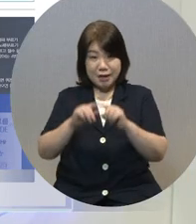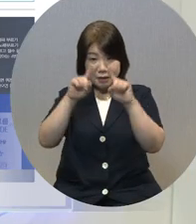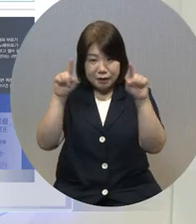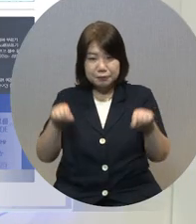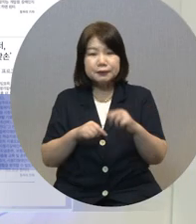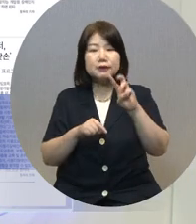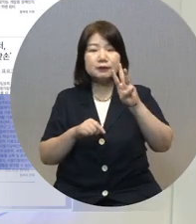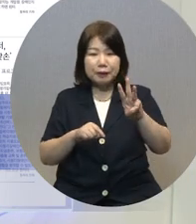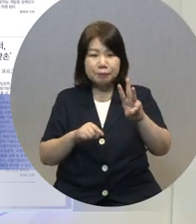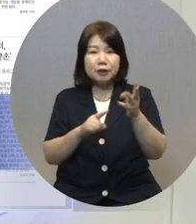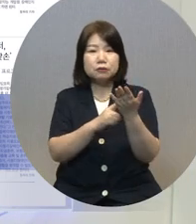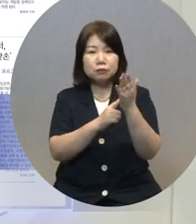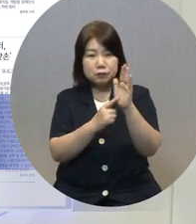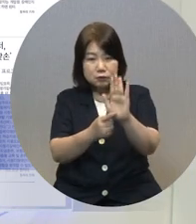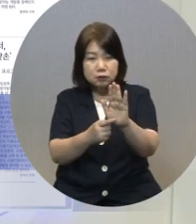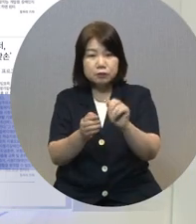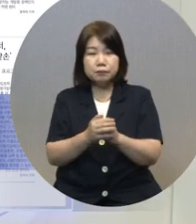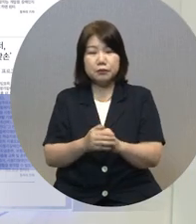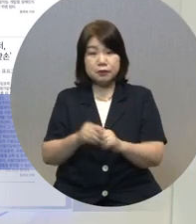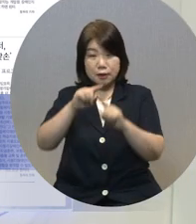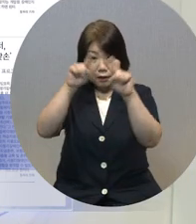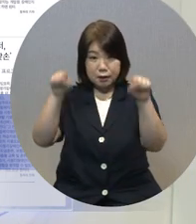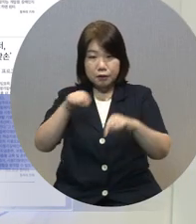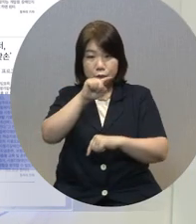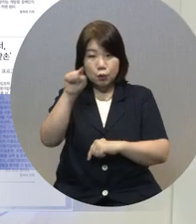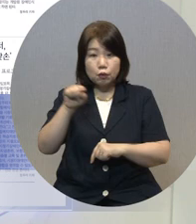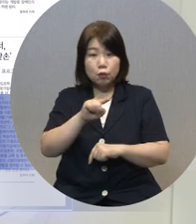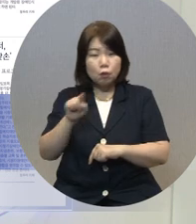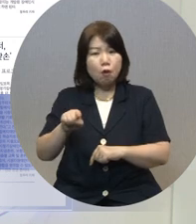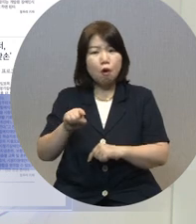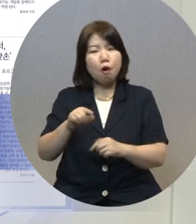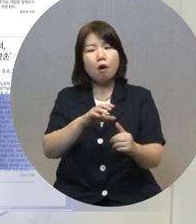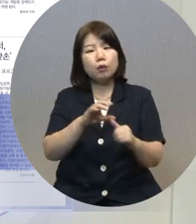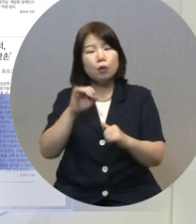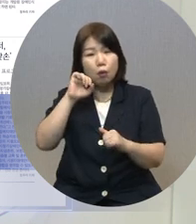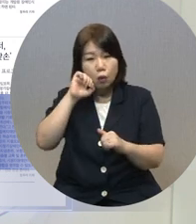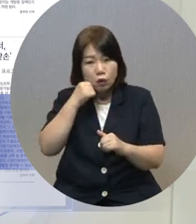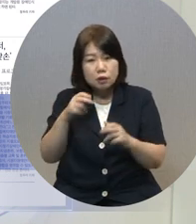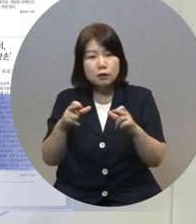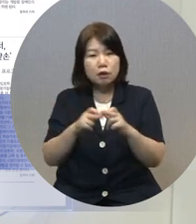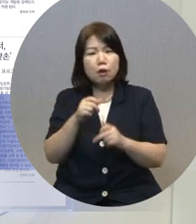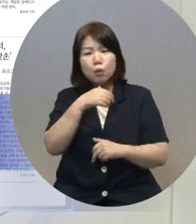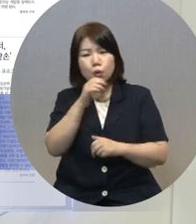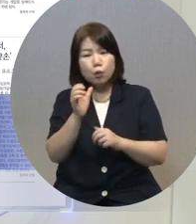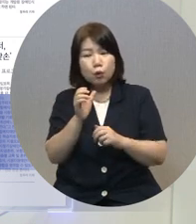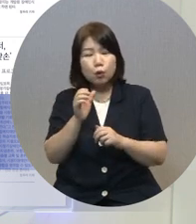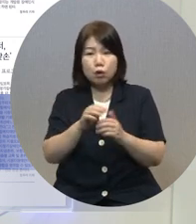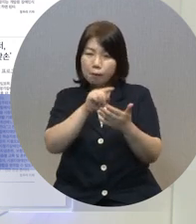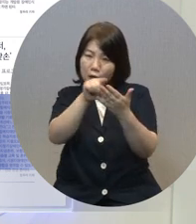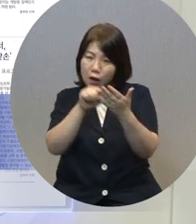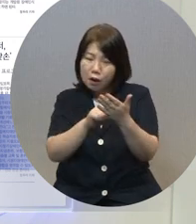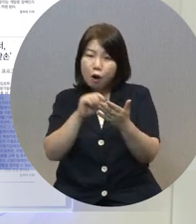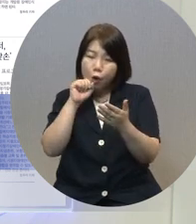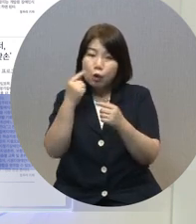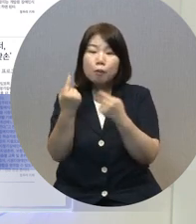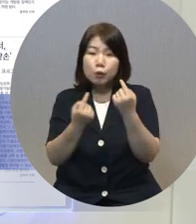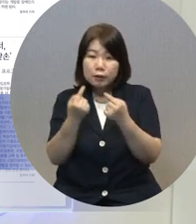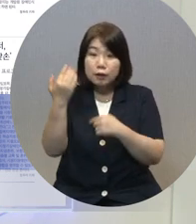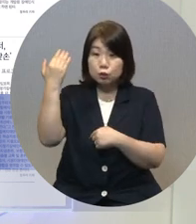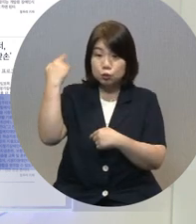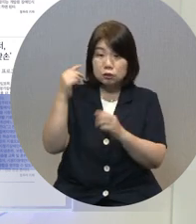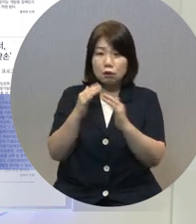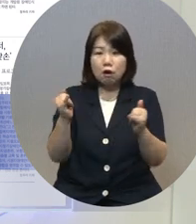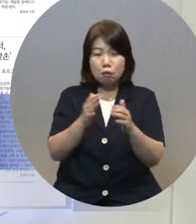장애 신문 3면 소식입니다 키오스크 이용이 어려운 이유로 고령층과 장애인 모두 작동법에